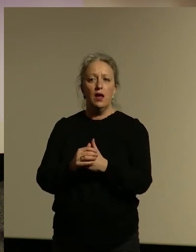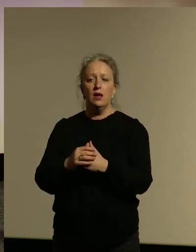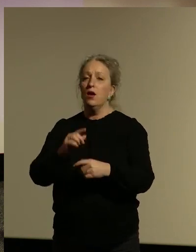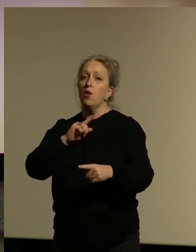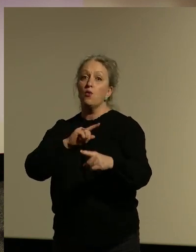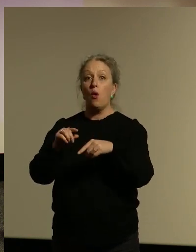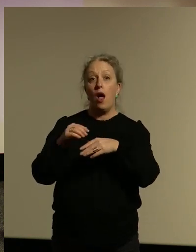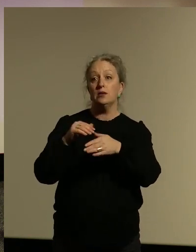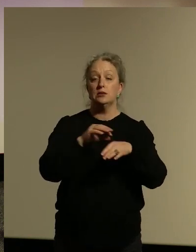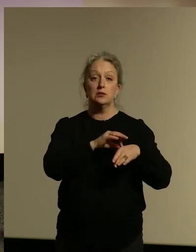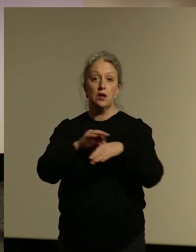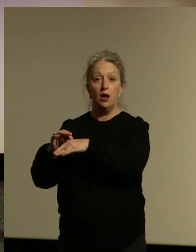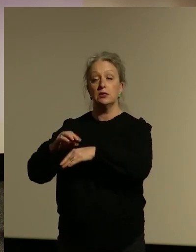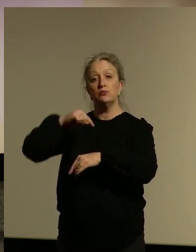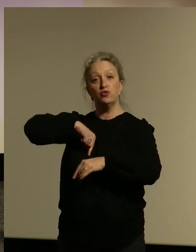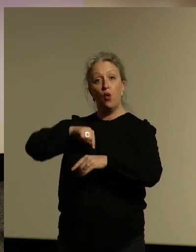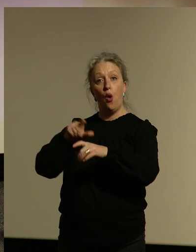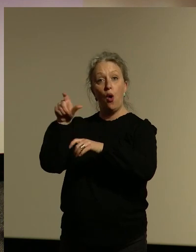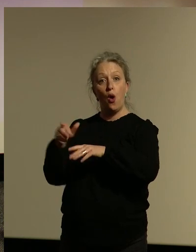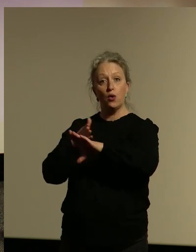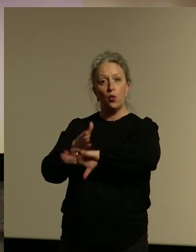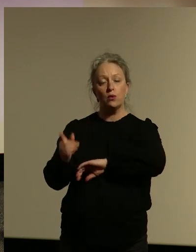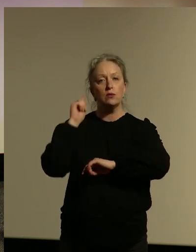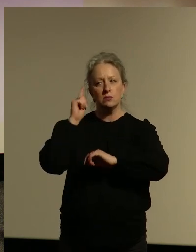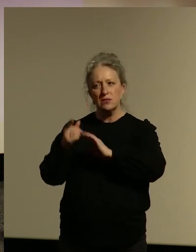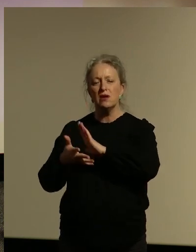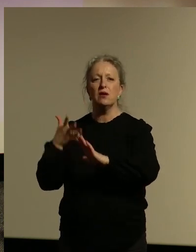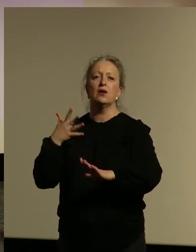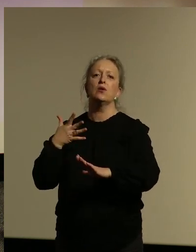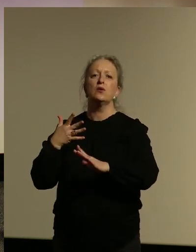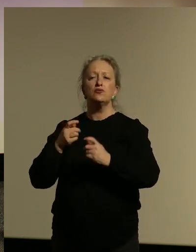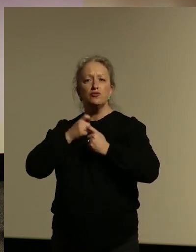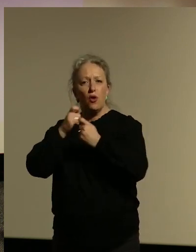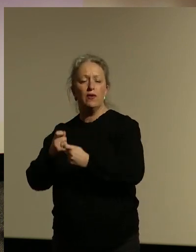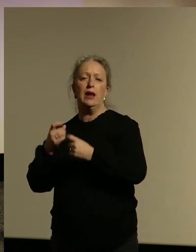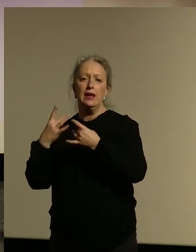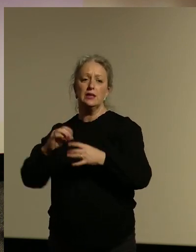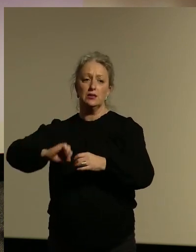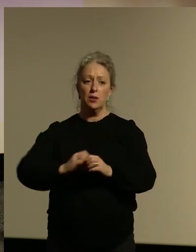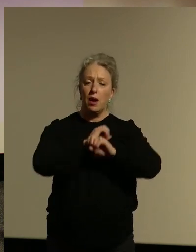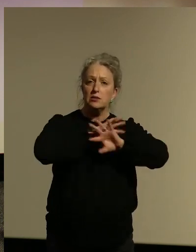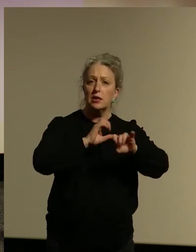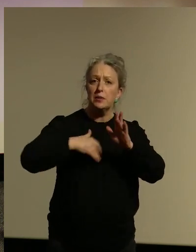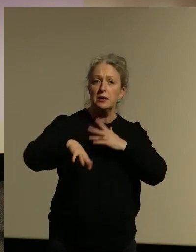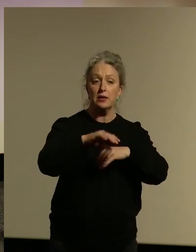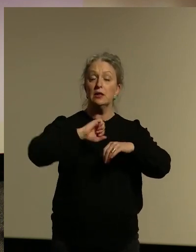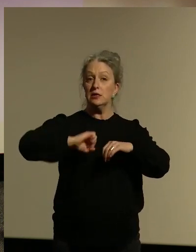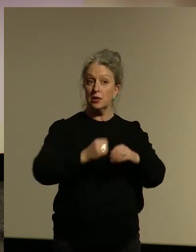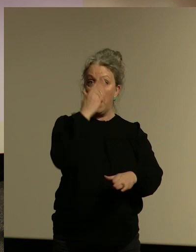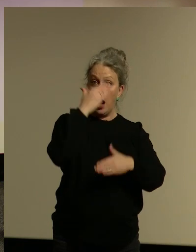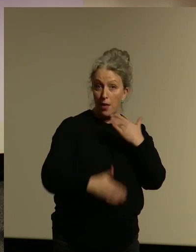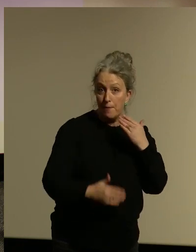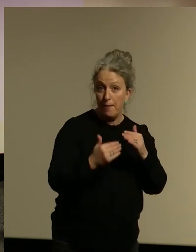kooli psühholoogi juurde, kellelt ma sain nõu, et ma peaksin lihtsalt rääkima oma sõbrale kõik ära. Ja siis kas lõpetama sõpruse või lootma